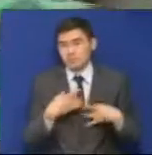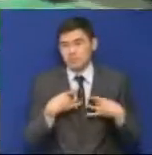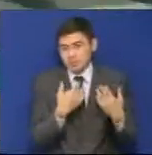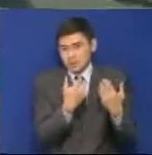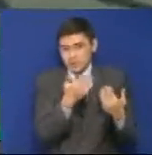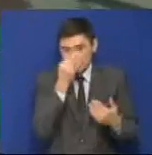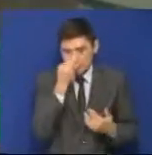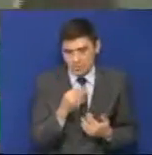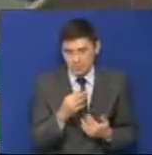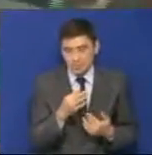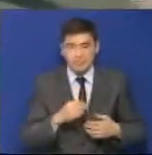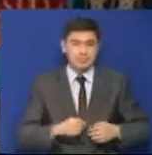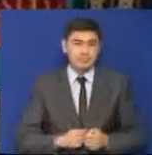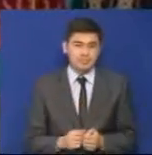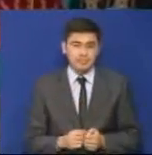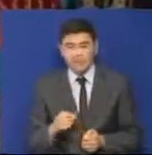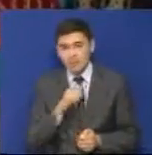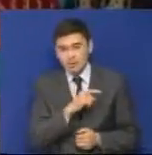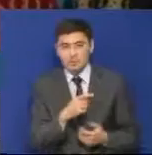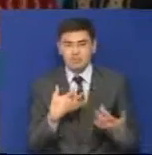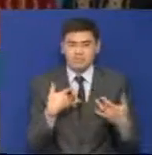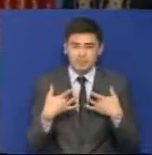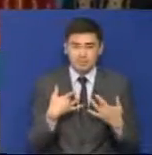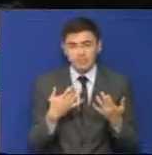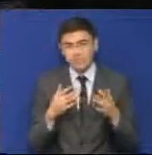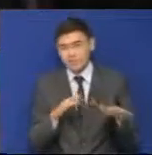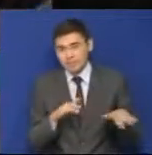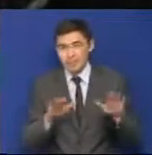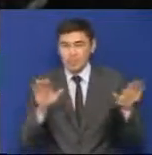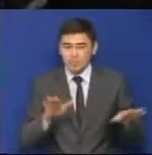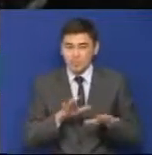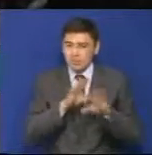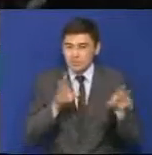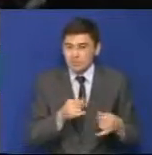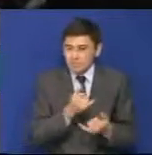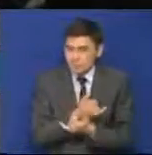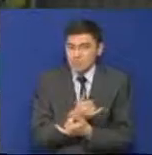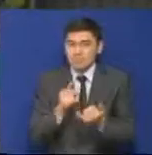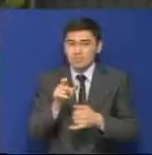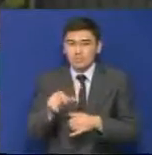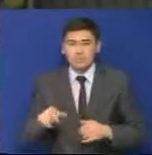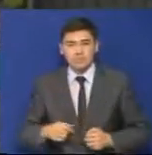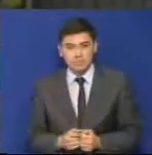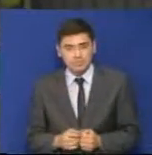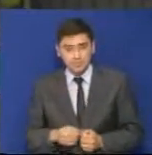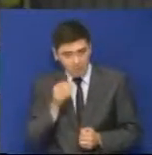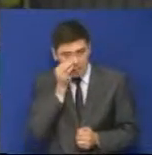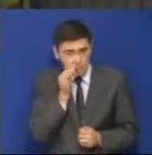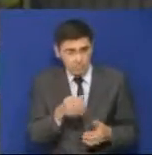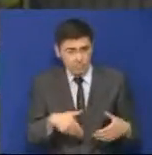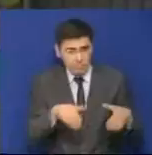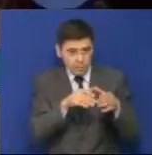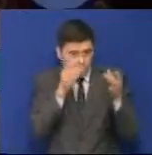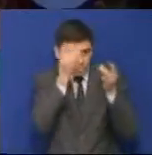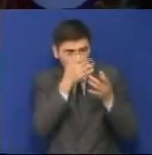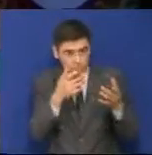үйі мүшелерінің шығармашылық жетістіктері мен сахналық көріністерін тамашалады. Осылайша неміс қоғамдық бірлестігінің мүшелері өңірдің